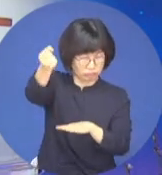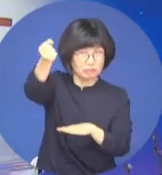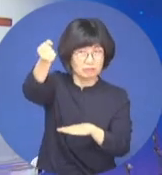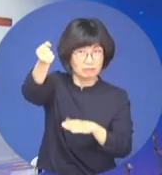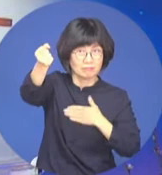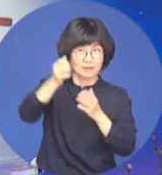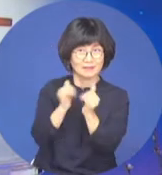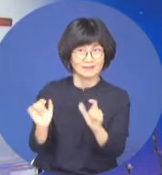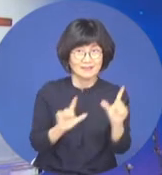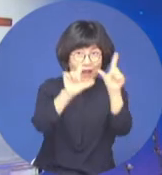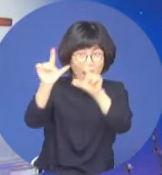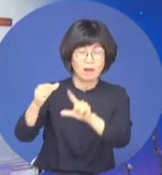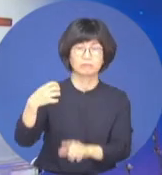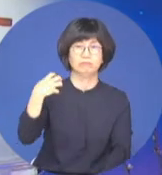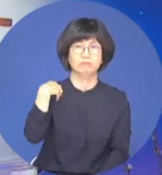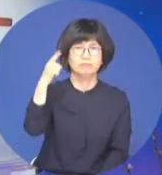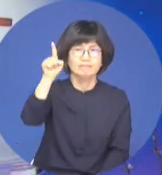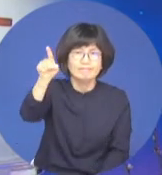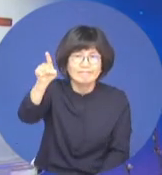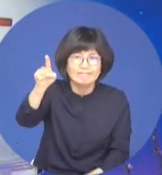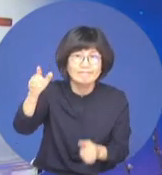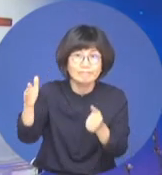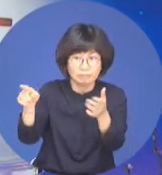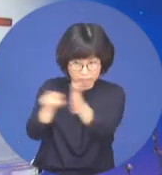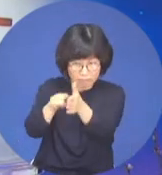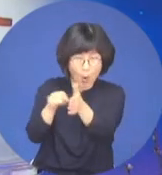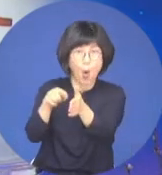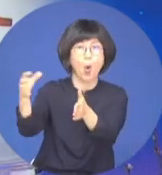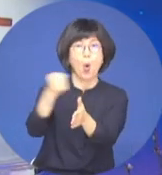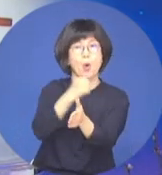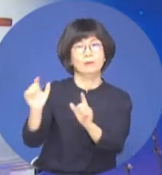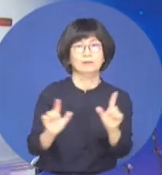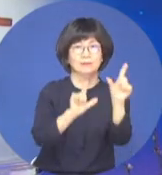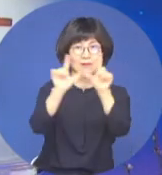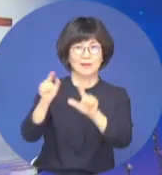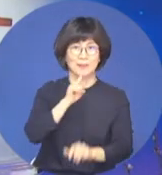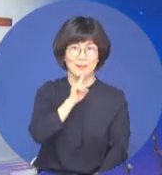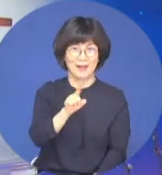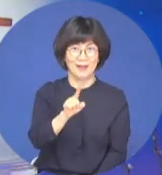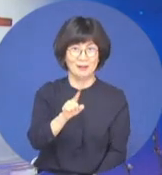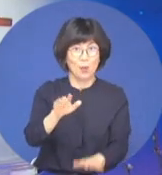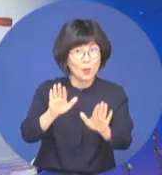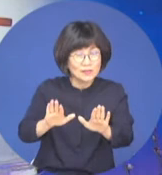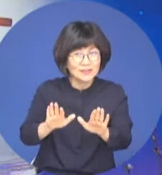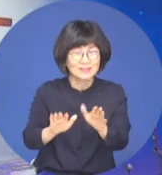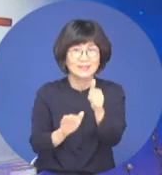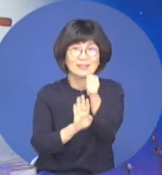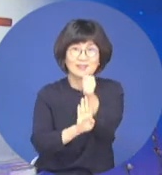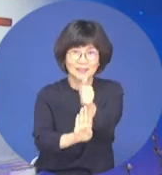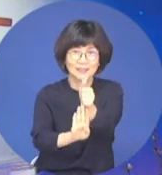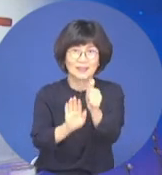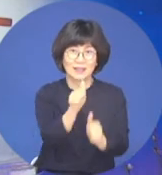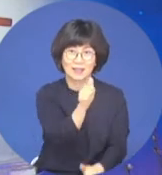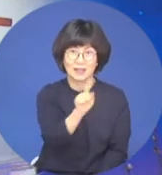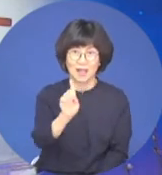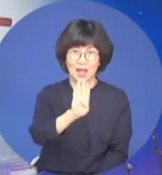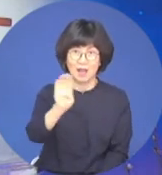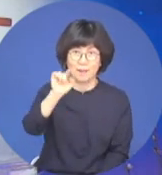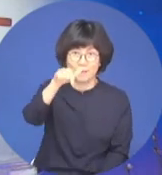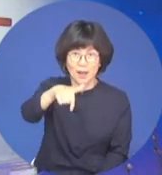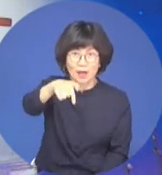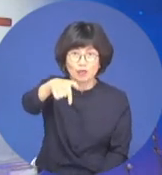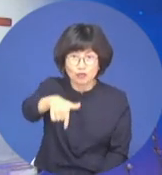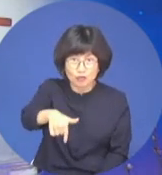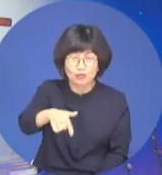책임진다고 하는 믿음과 신뢰로 살라는 말입니다. 여러분 오늘 우리가 하박국 말씀을 묵상하게 됐습니다. 하박국